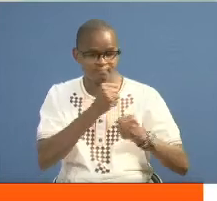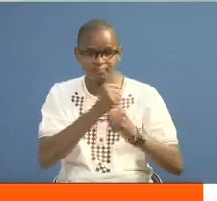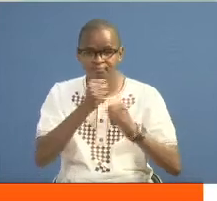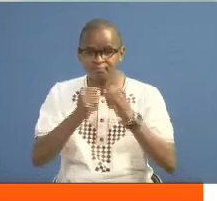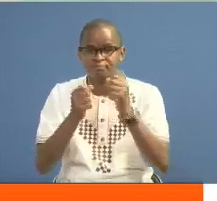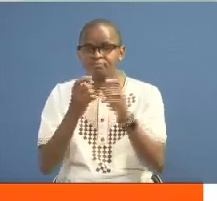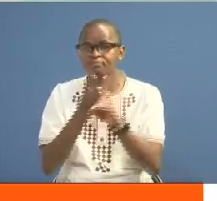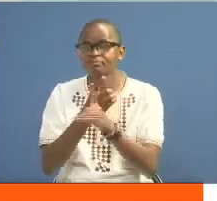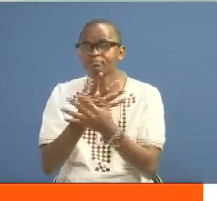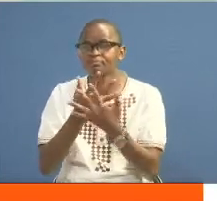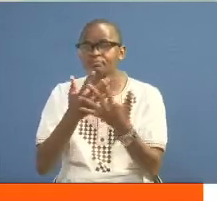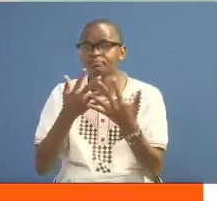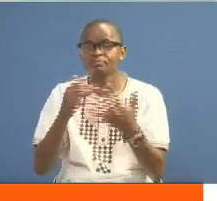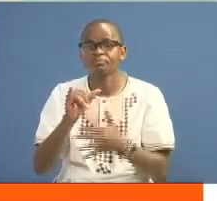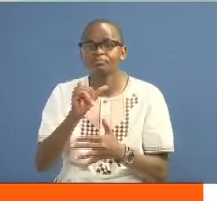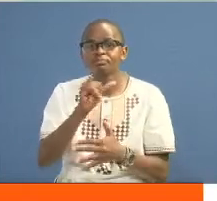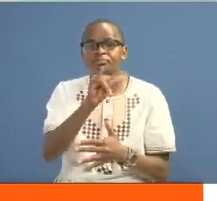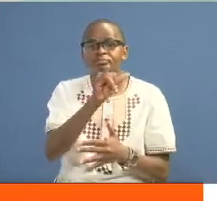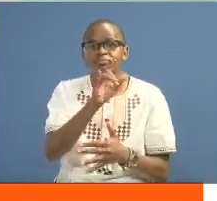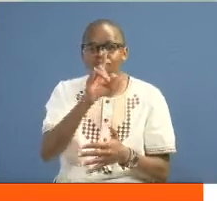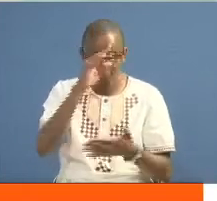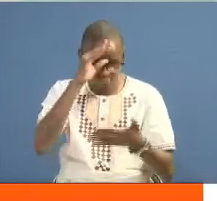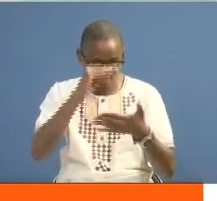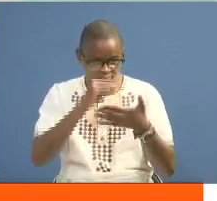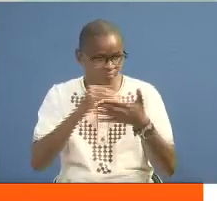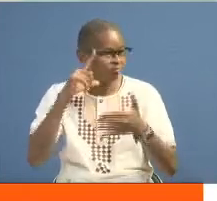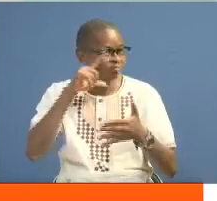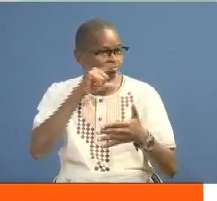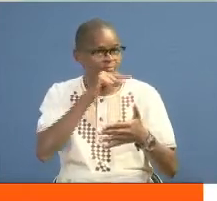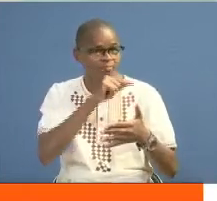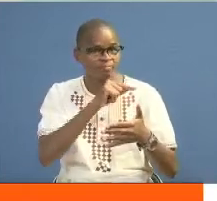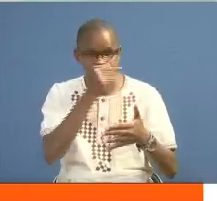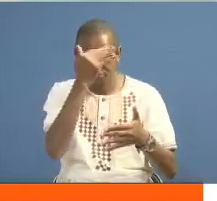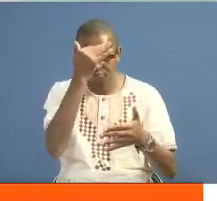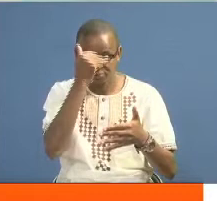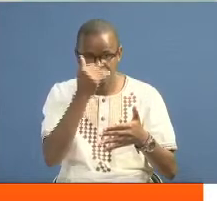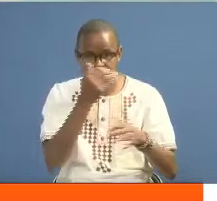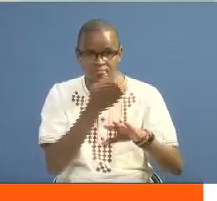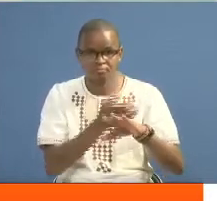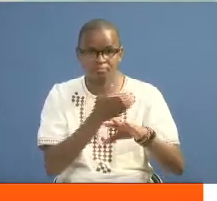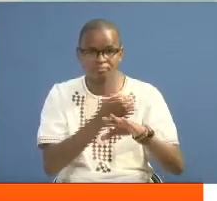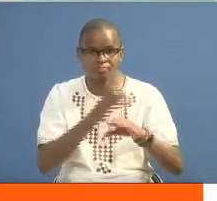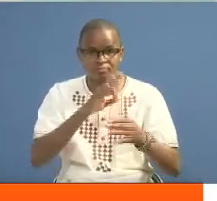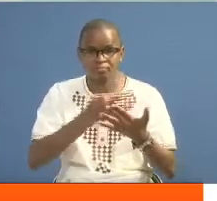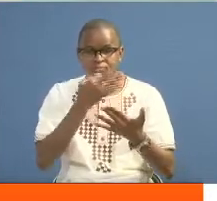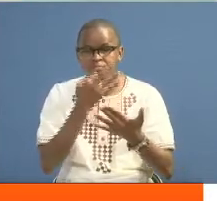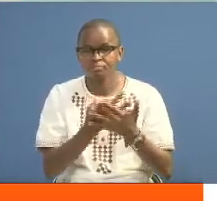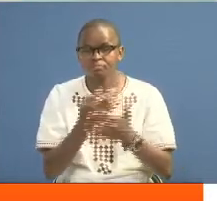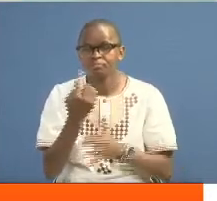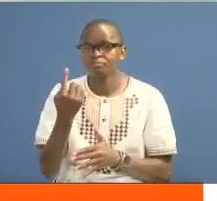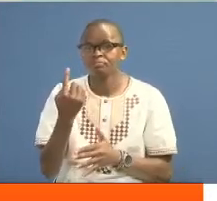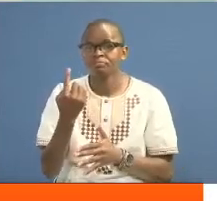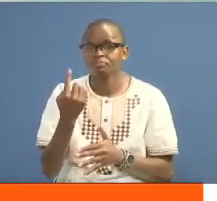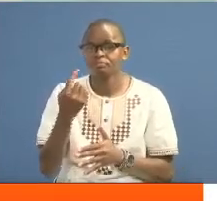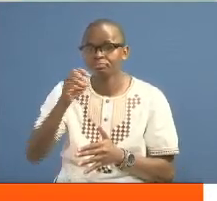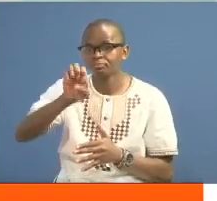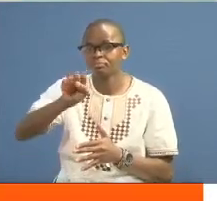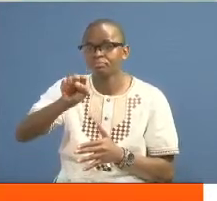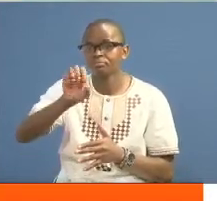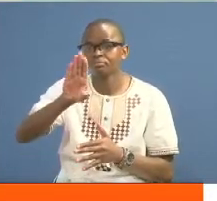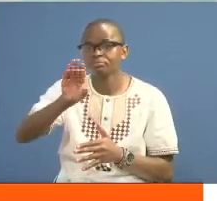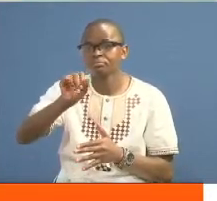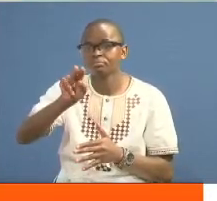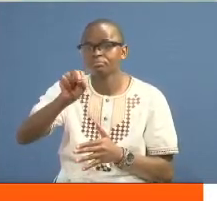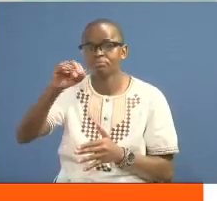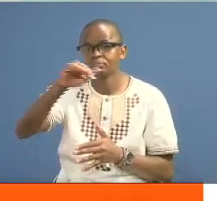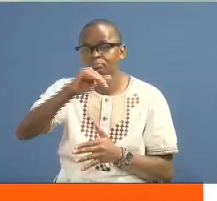aina tofauti za ndege licha ya masomo yake kukatika ghafla kutokana na hali ngumu ya kifedha. Ndoto ya Esbon Wainaina kutoka